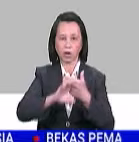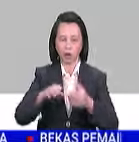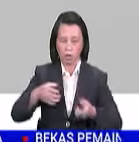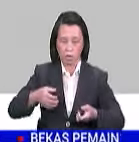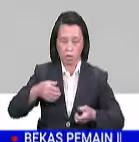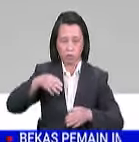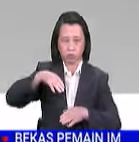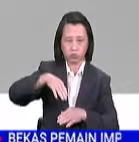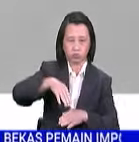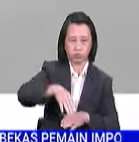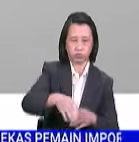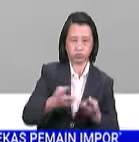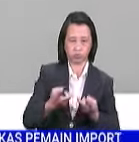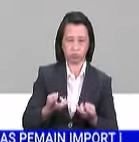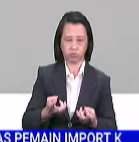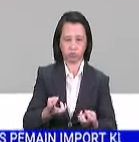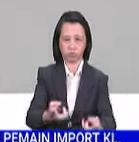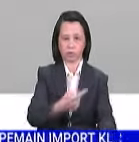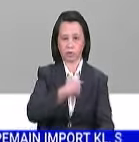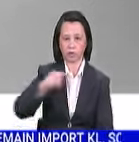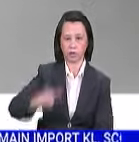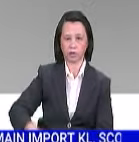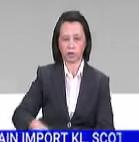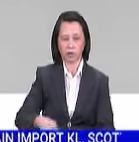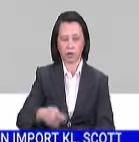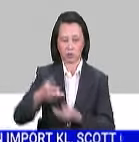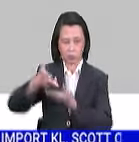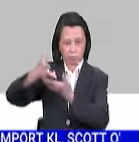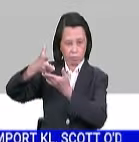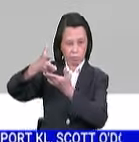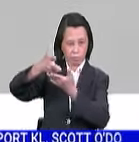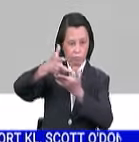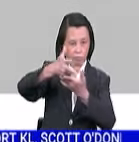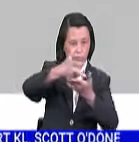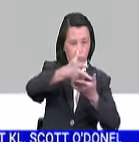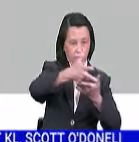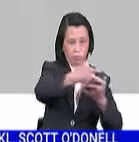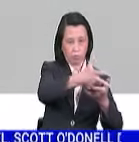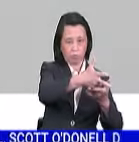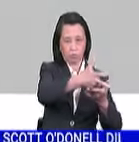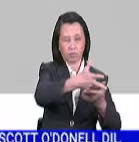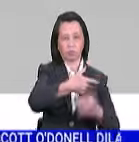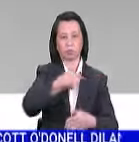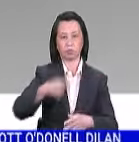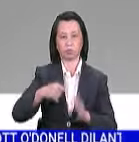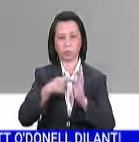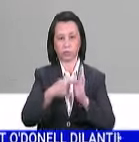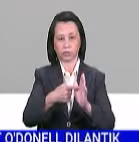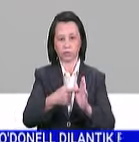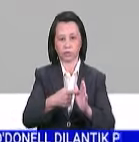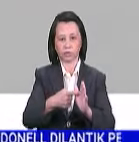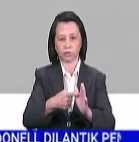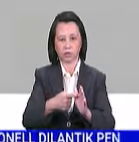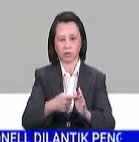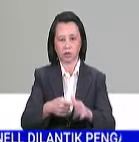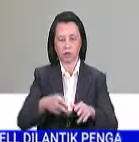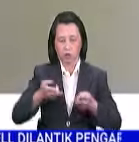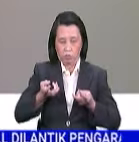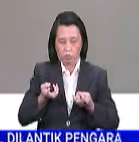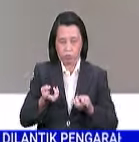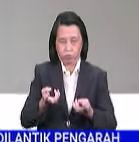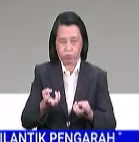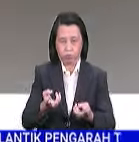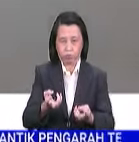menuruni curun bersaji di China. Rakaman di Bandar Changchun, wilayah Jilin ini menunjukkan paramedik meluncur